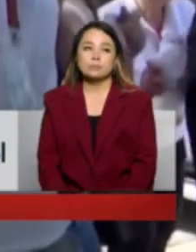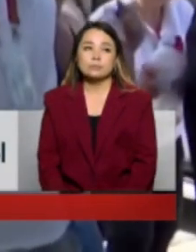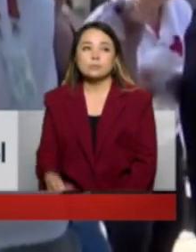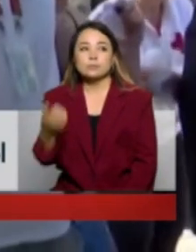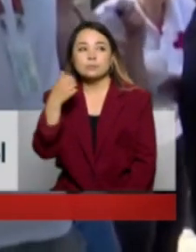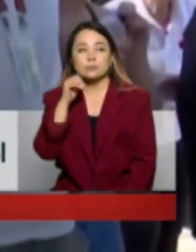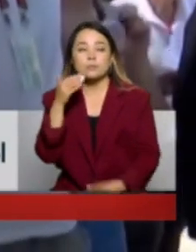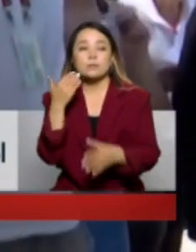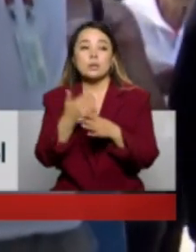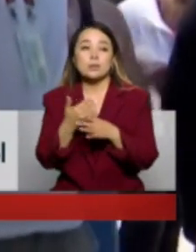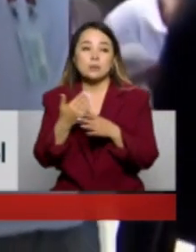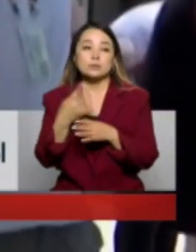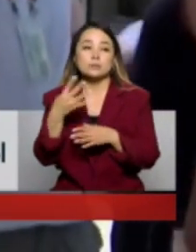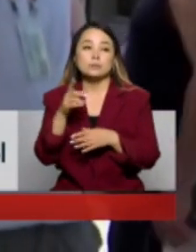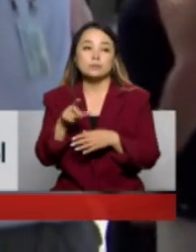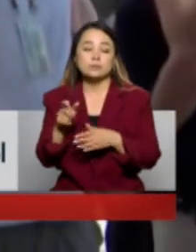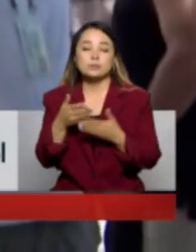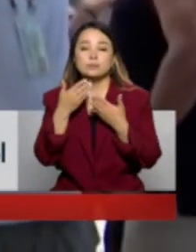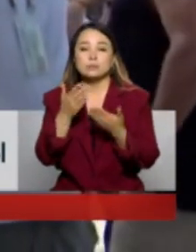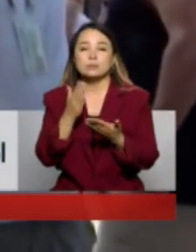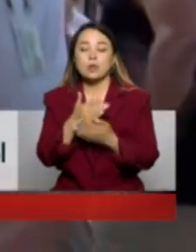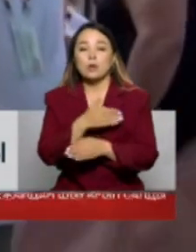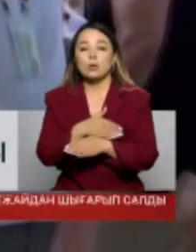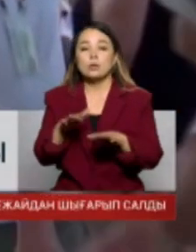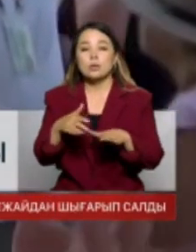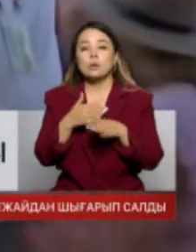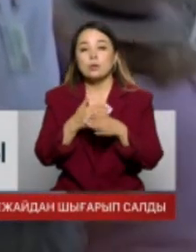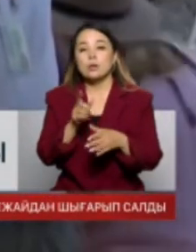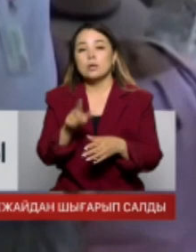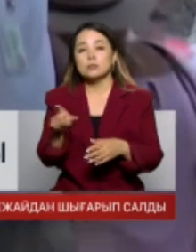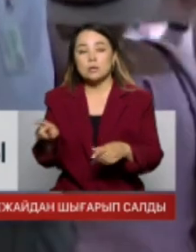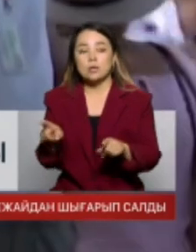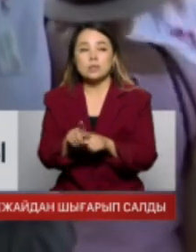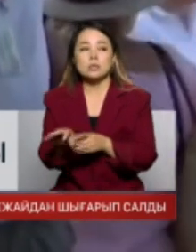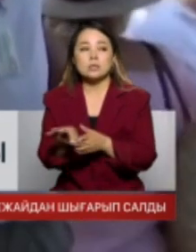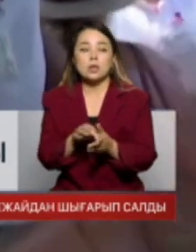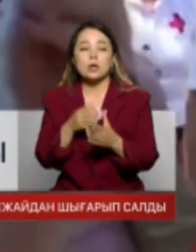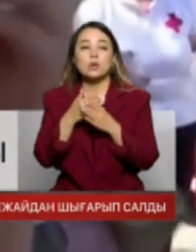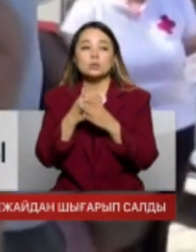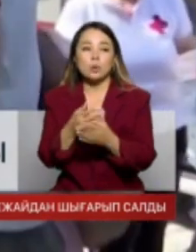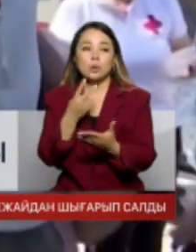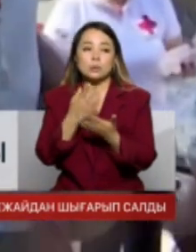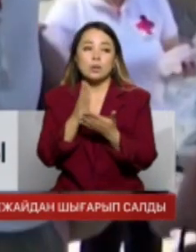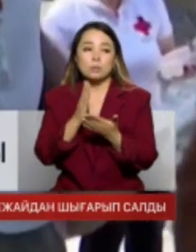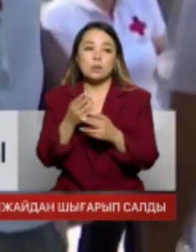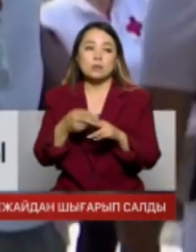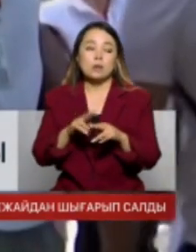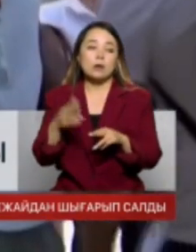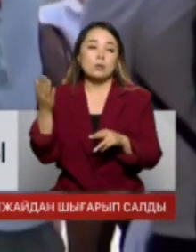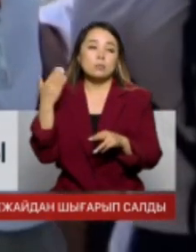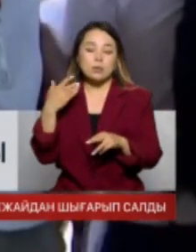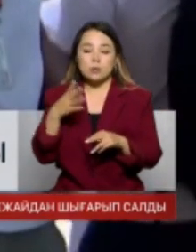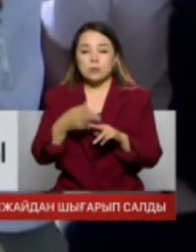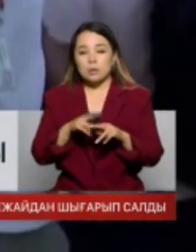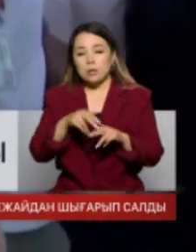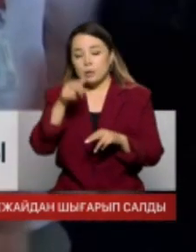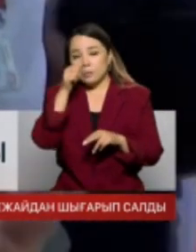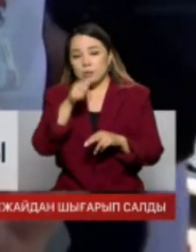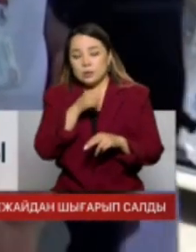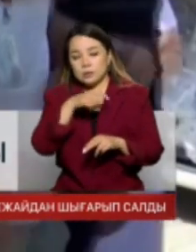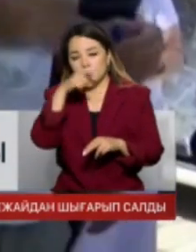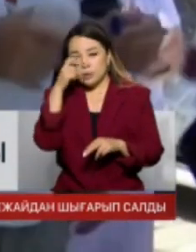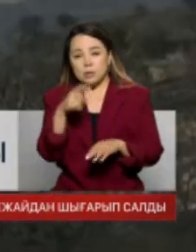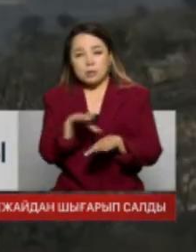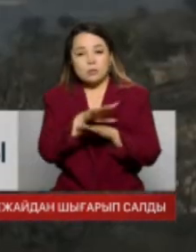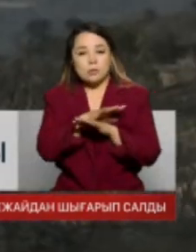Кеше көмекке 40 адам жүгінді. Біз көшелерді аралап, көмекке зәру жандарға жедел жәрдем көрсетіп жүрміз. Бұрын маусымда мұндай ыстық